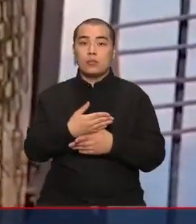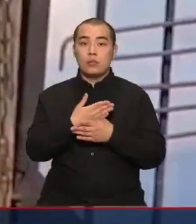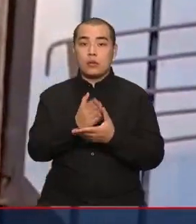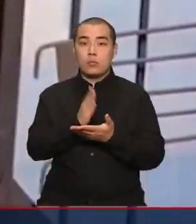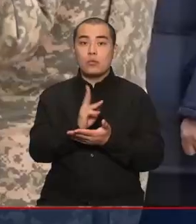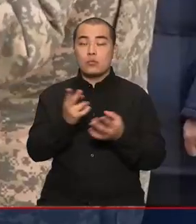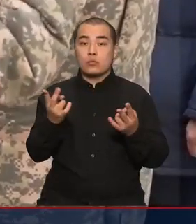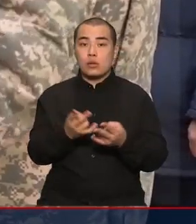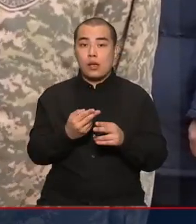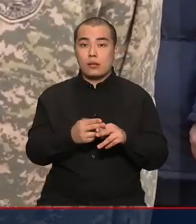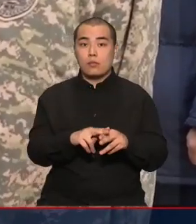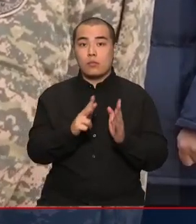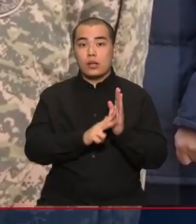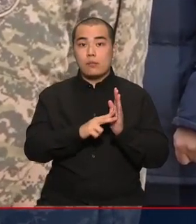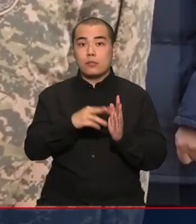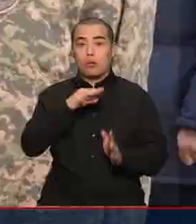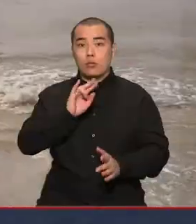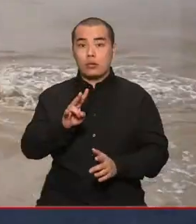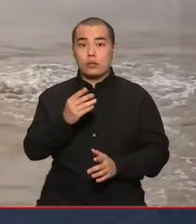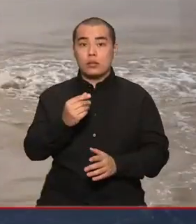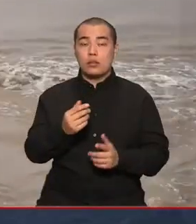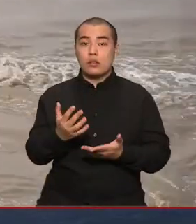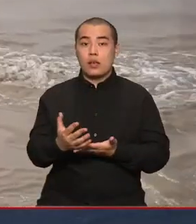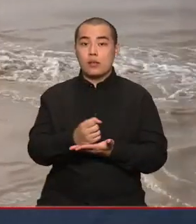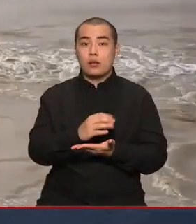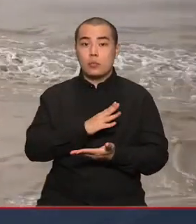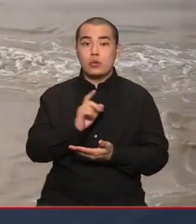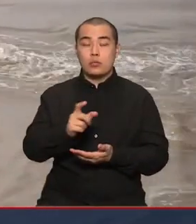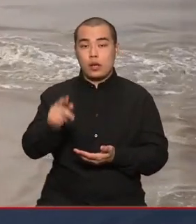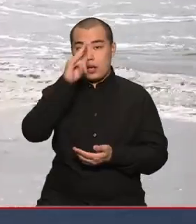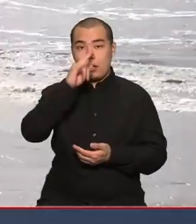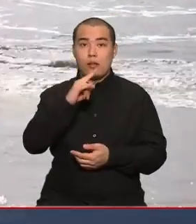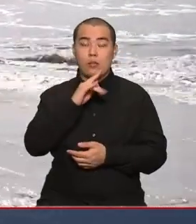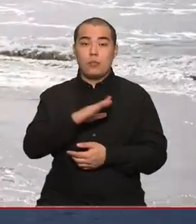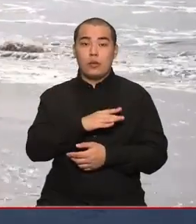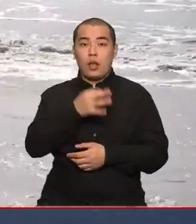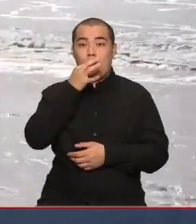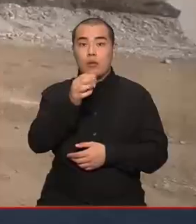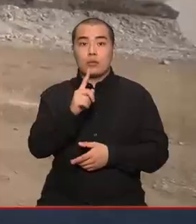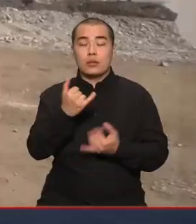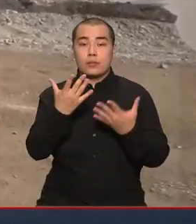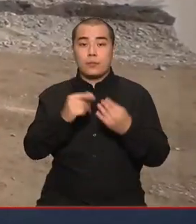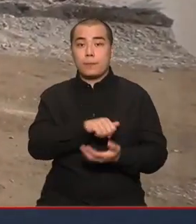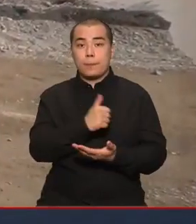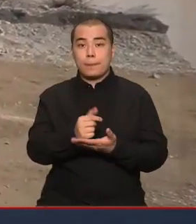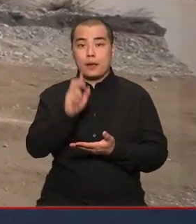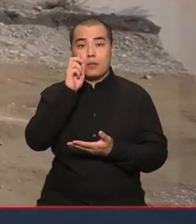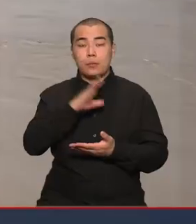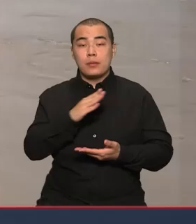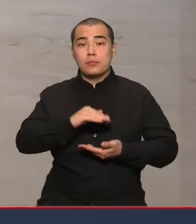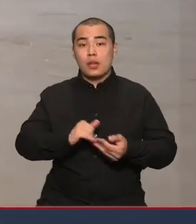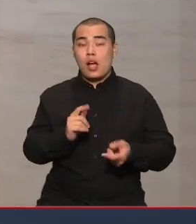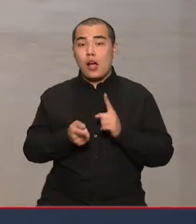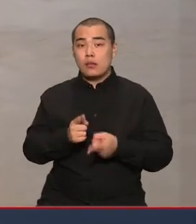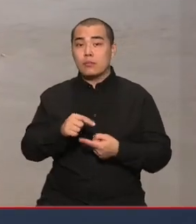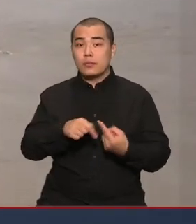нуждающимся. Помимо этого, 80 миллионов тенге уже собрали неравнодушные казахстанцы. Напомню, сегодня глава государства призвал